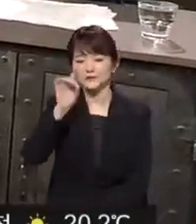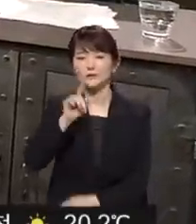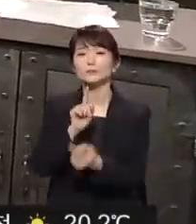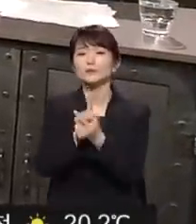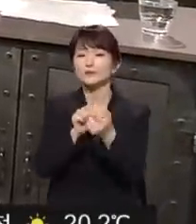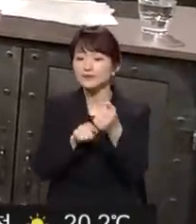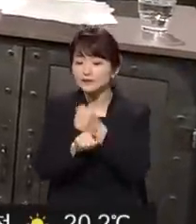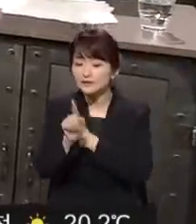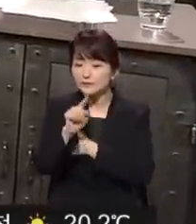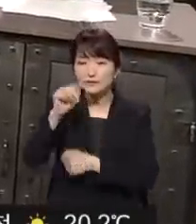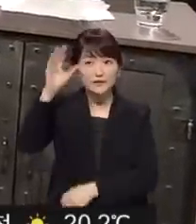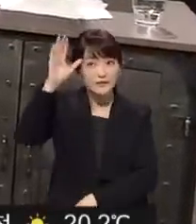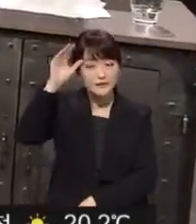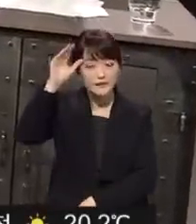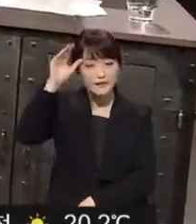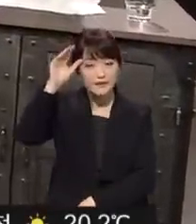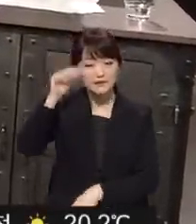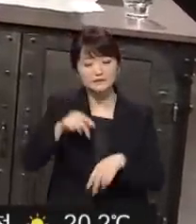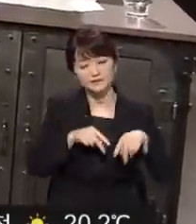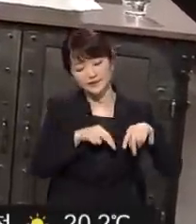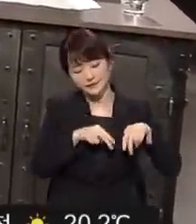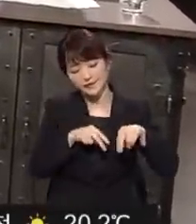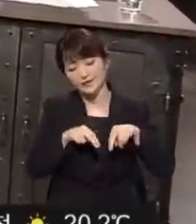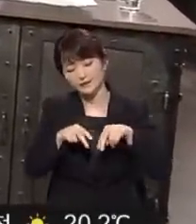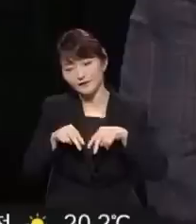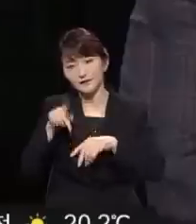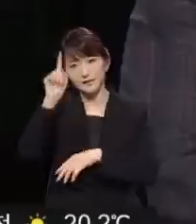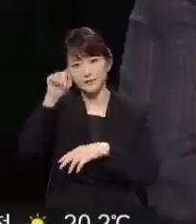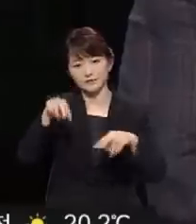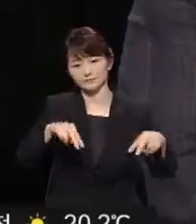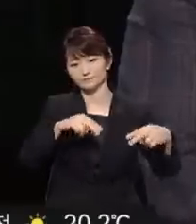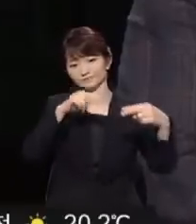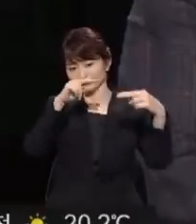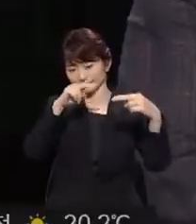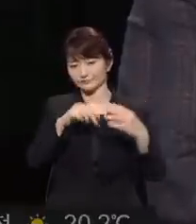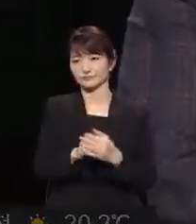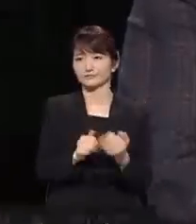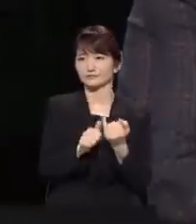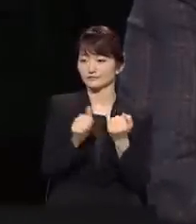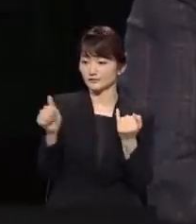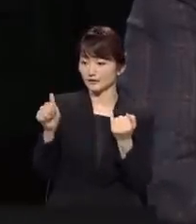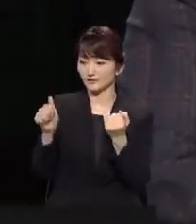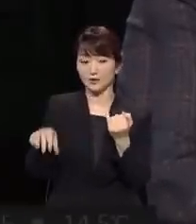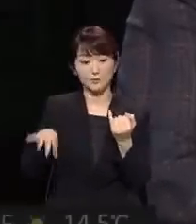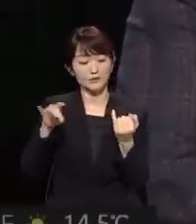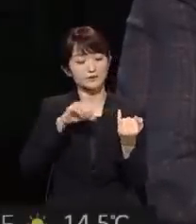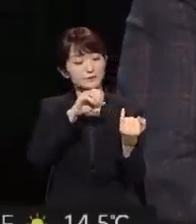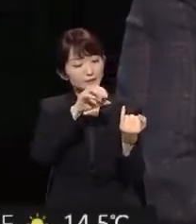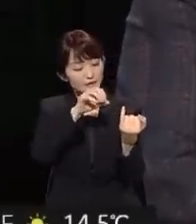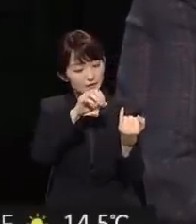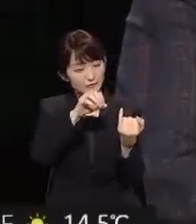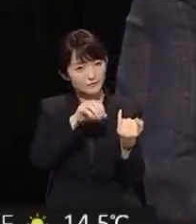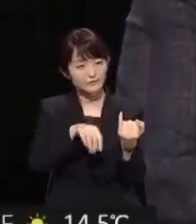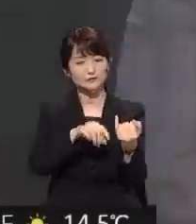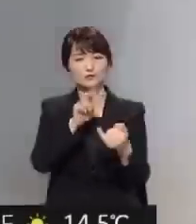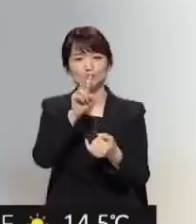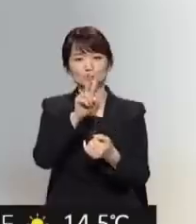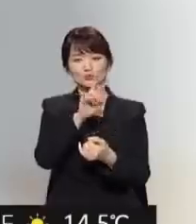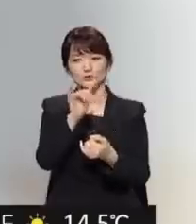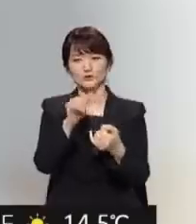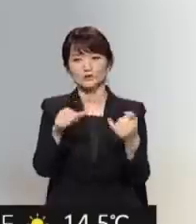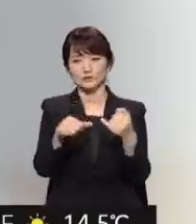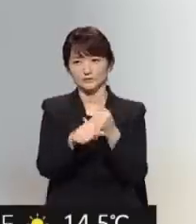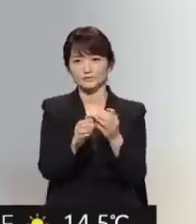만난 것도 강아지 산책시키다가 매일같이 마주치게 됐던 거고요. 그러다가 남편이 먼저 말을 걸면서 둘의 연애가 시작이 됐습니다.